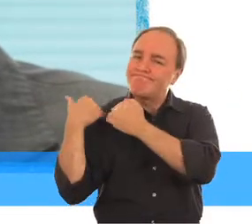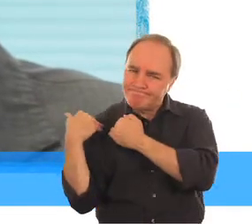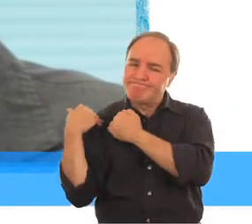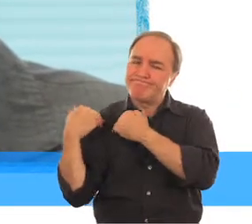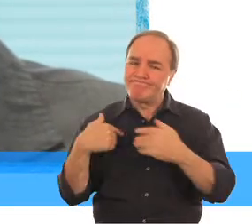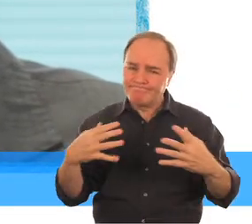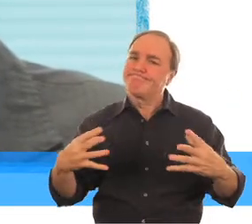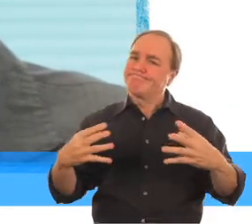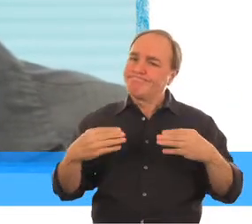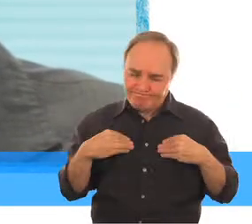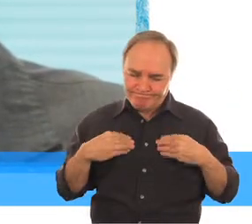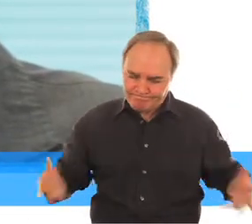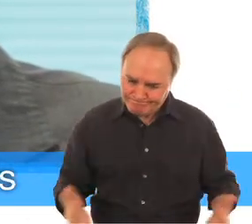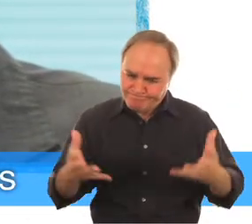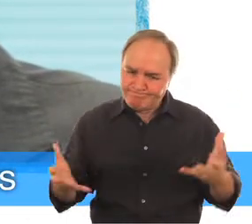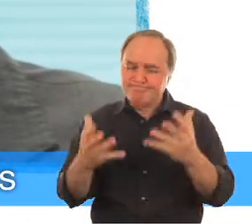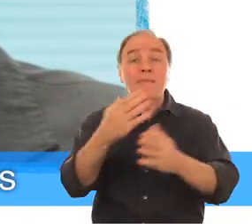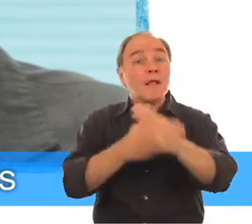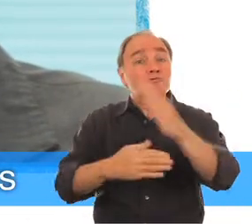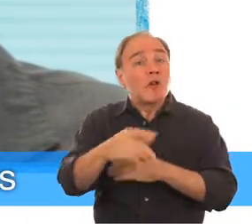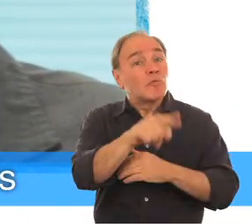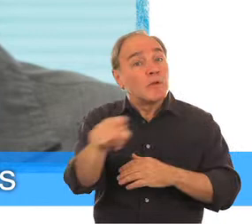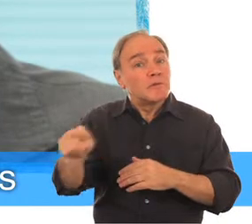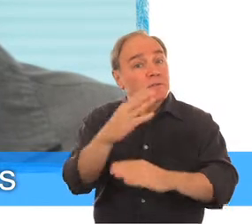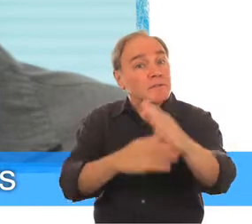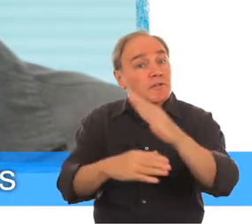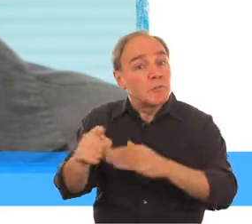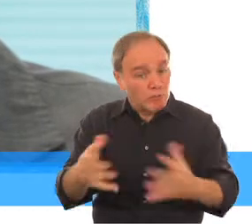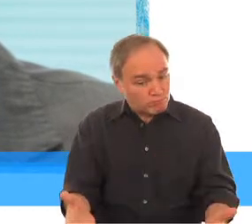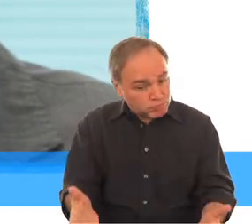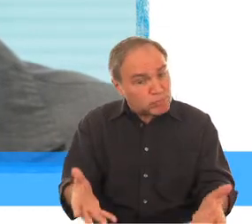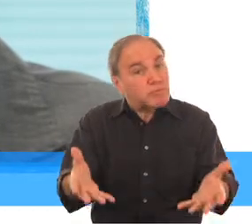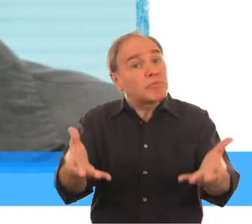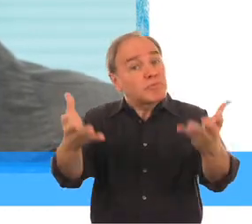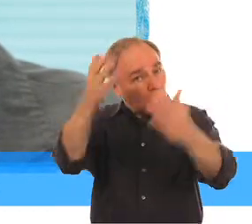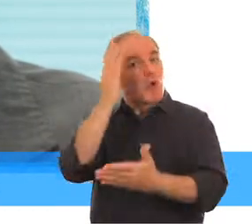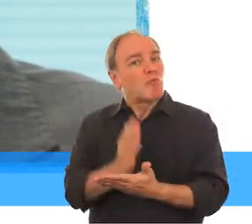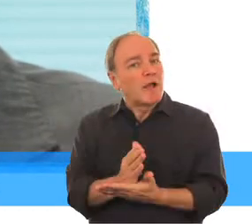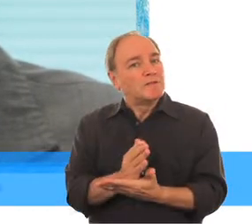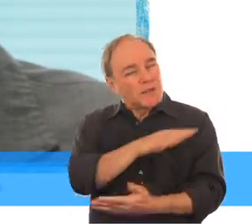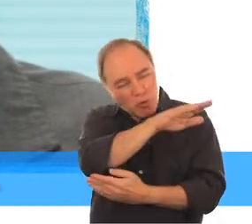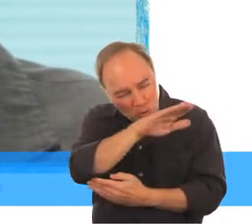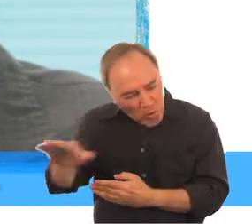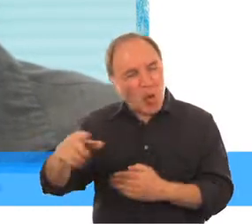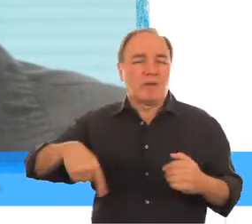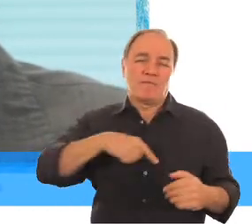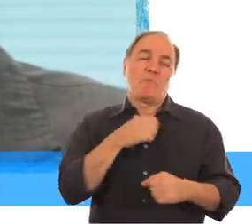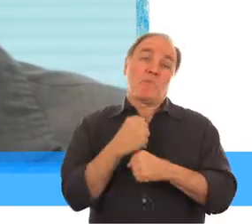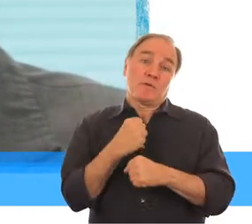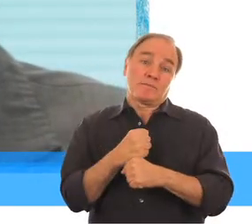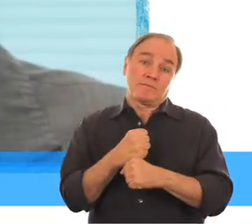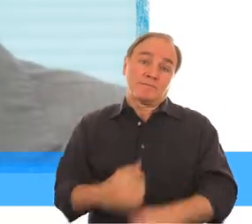cette responsabilité et d'œuvrer pour faire progresser les droits des enfants handicapés partout, dans toutes nos actions et à tout